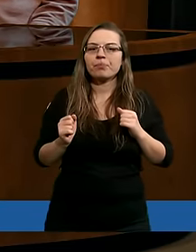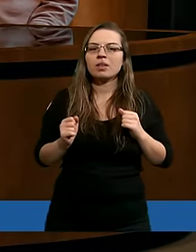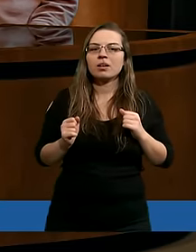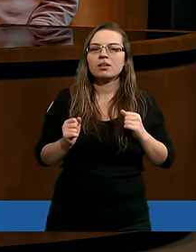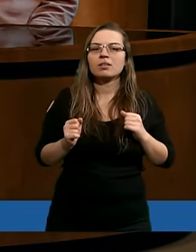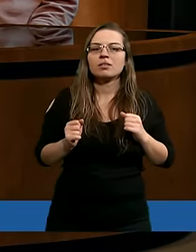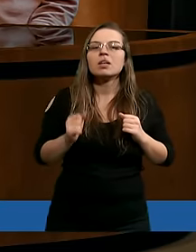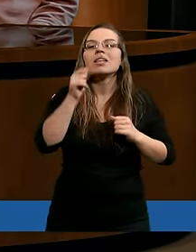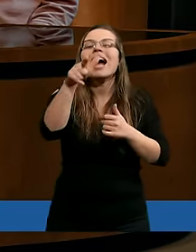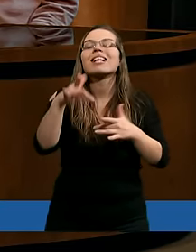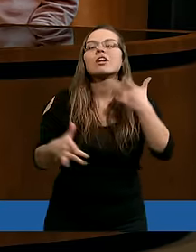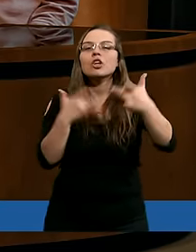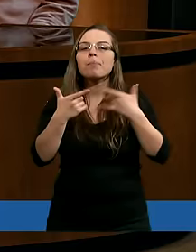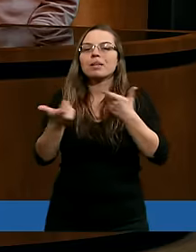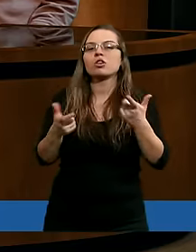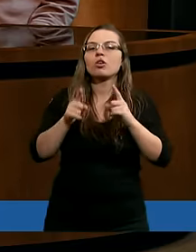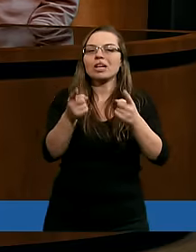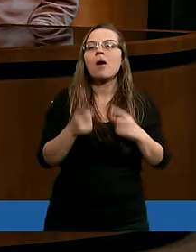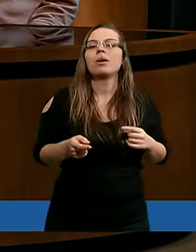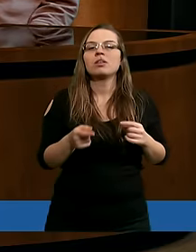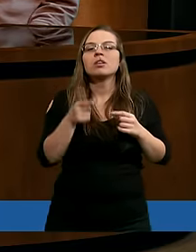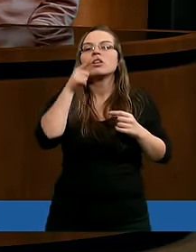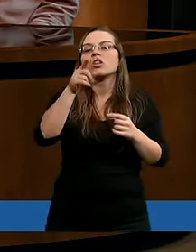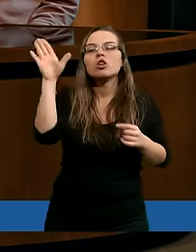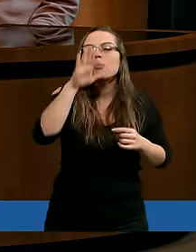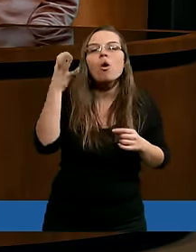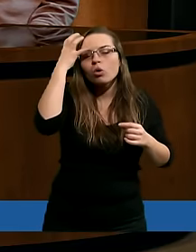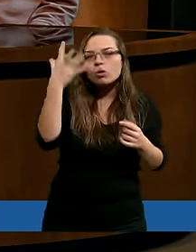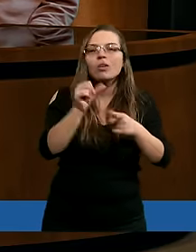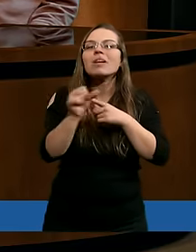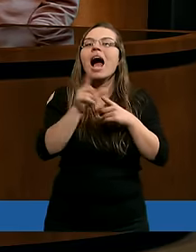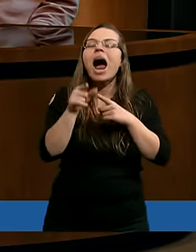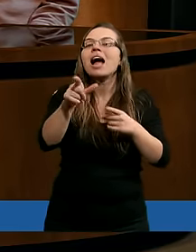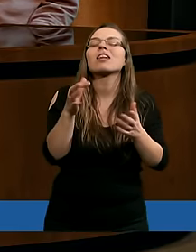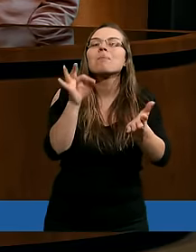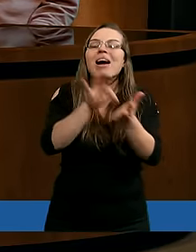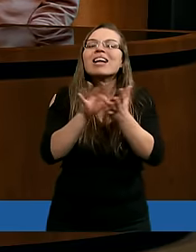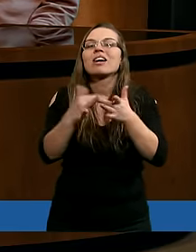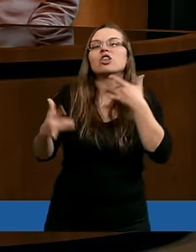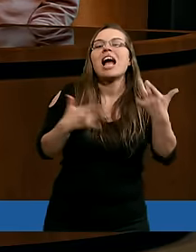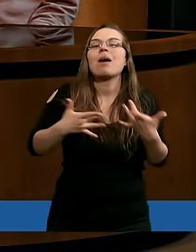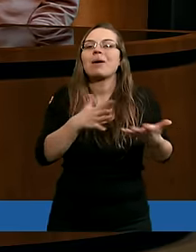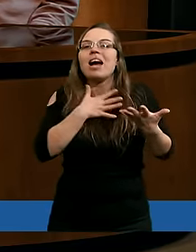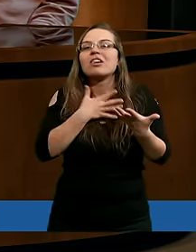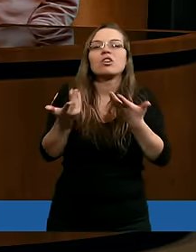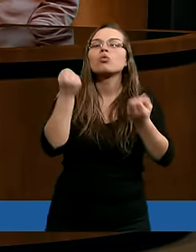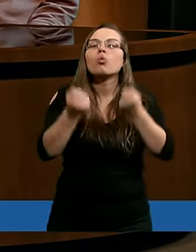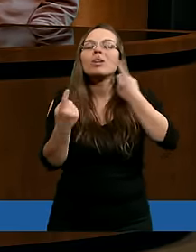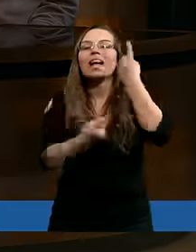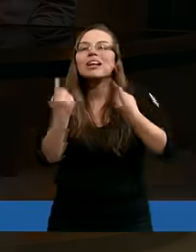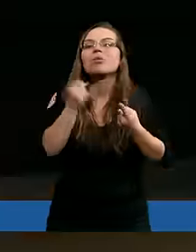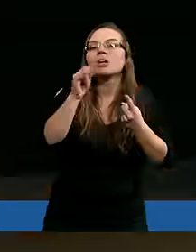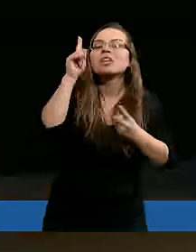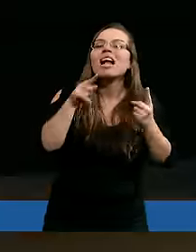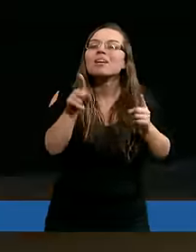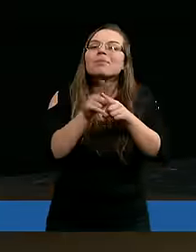Po co ten kolejny dzień cierpienia? To są trudne. Ja wierzę w Boże Królestwo, ale to nic nie zmienia. Cierpię. trudne sytuacje i